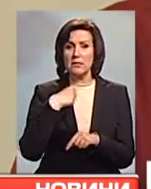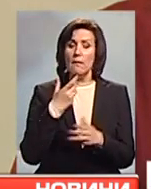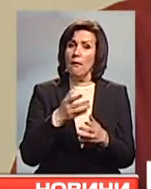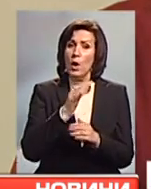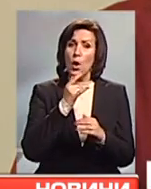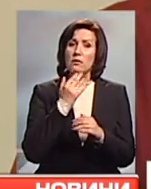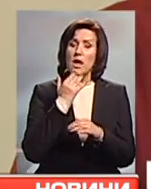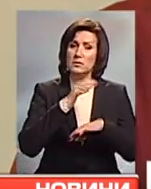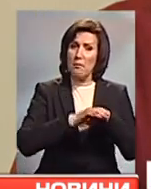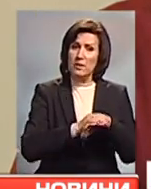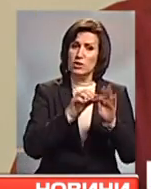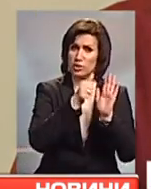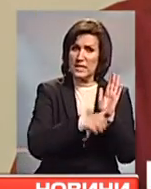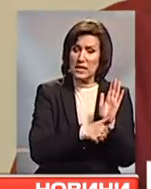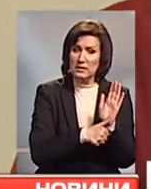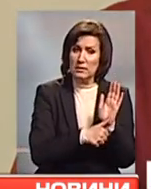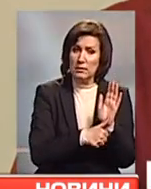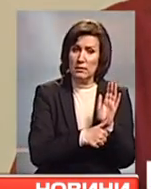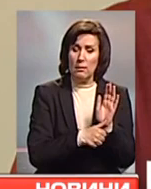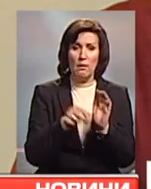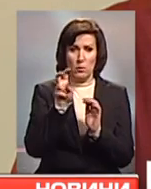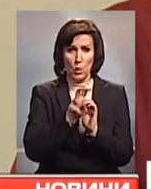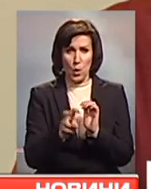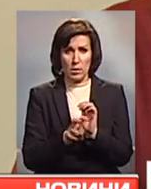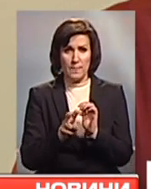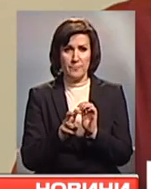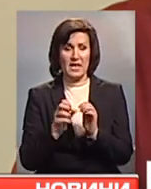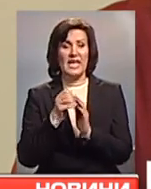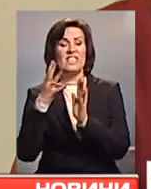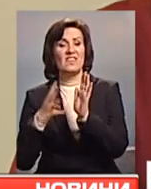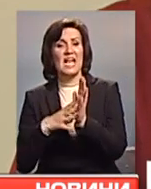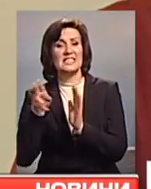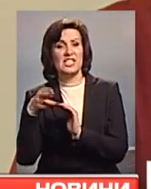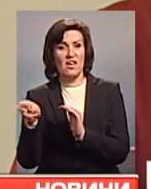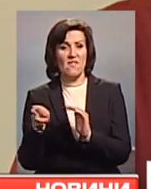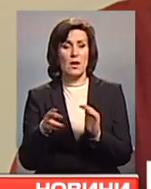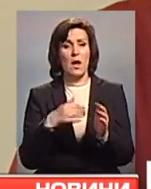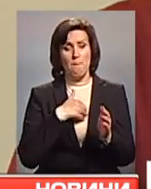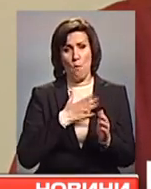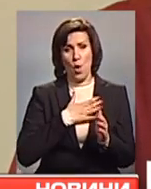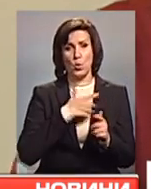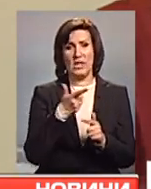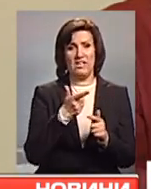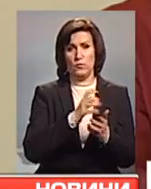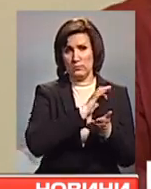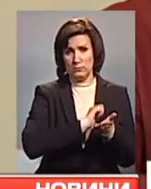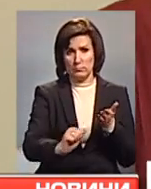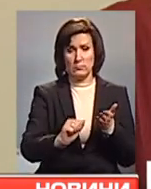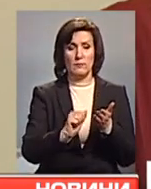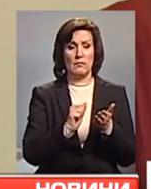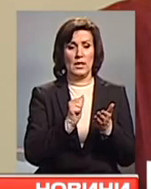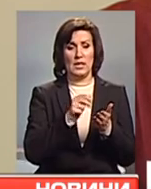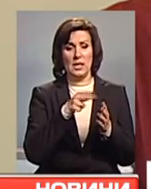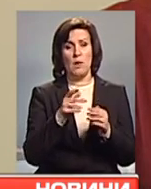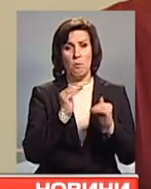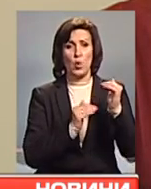от курс Нацбанка там 16, допустим, по долару і там 19 по євро. Списуйте мою гривню за от тот от